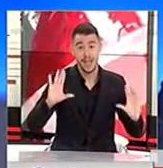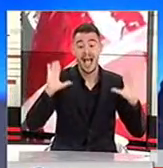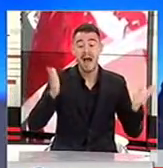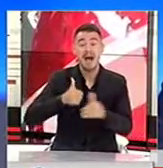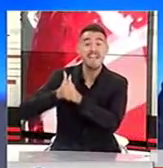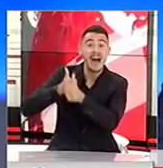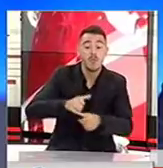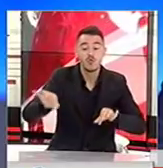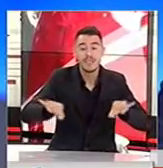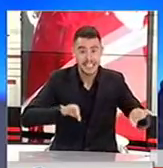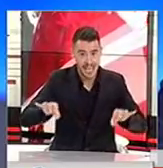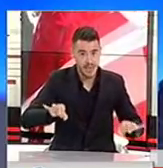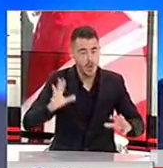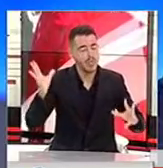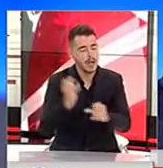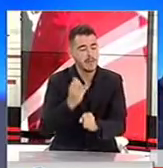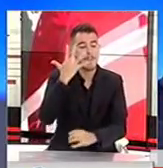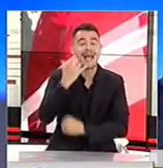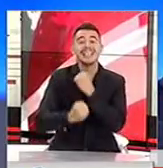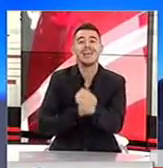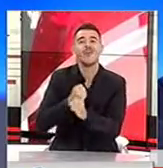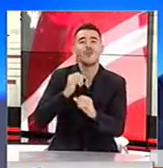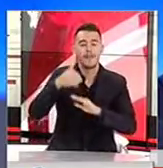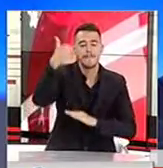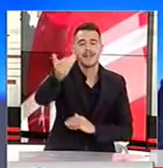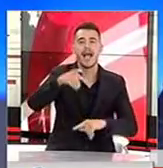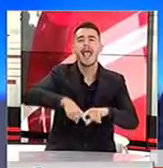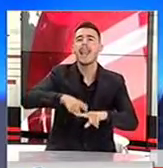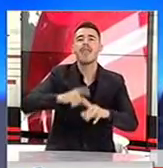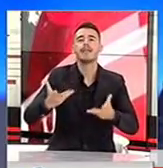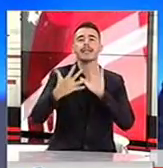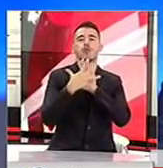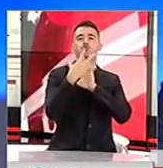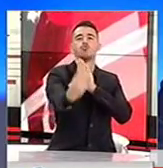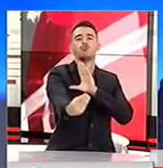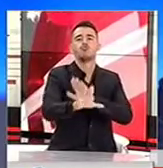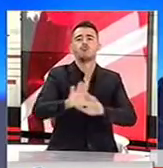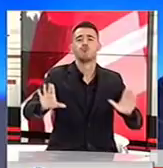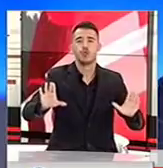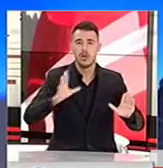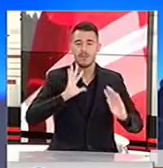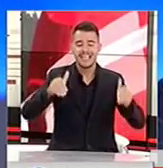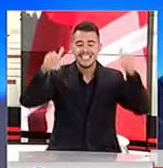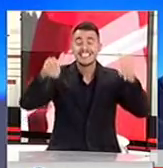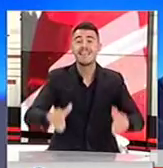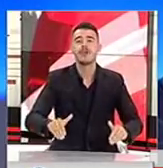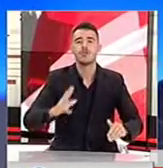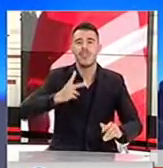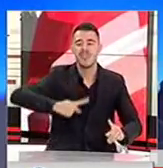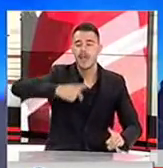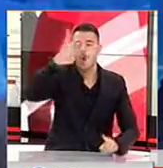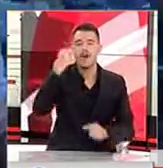γίνουμε όχι απλά μια κανονική χώρα, αλλά πρότυπο. Πρότυπο σε ό,τι αφορά το σεβασμό των εργασιακών